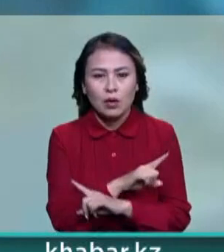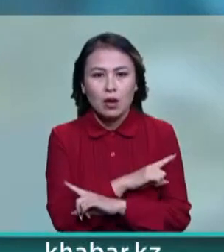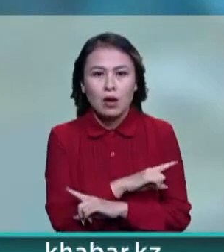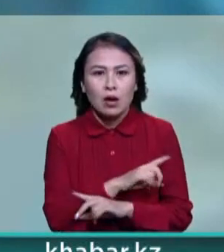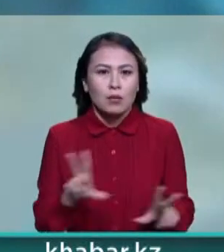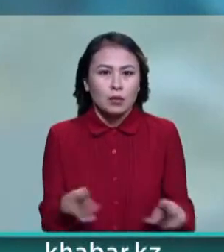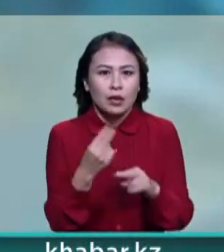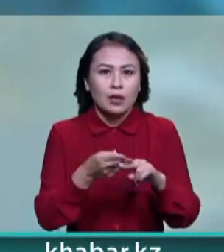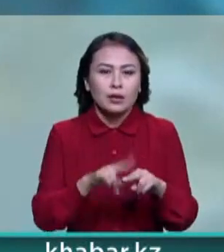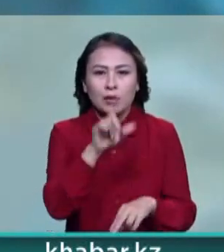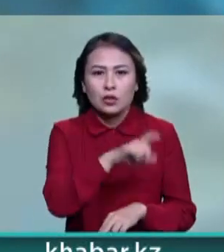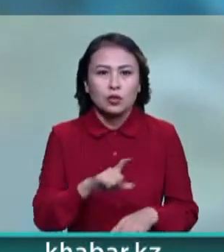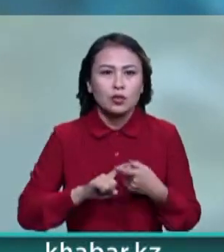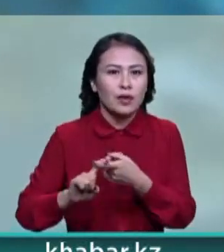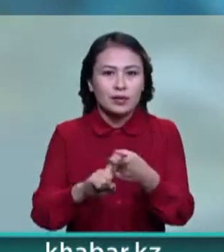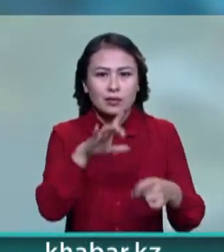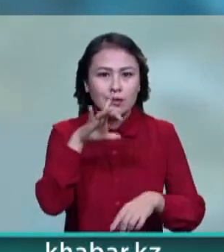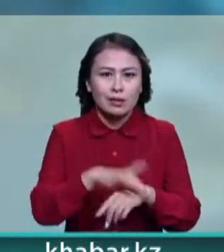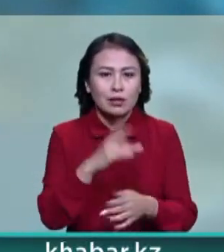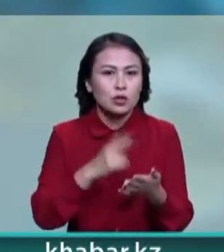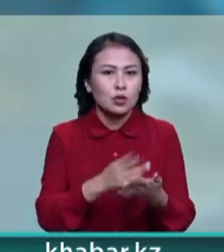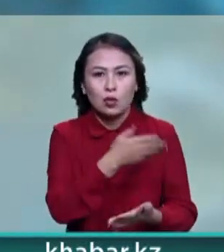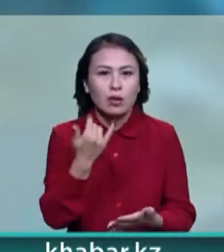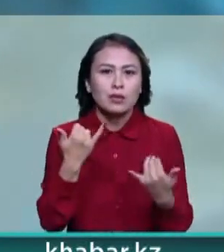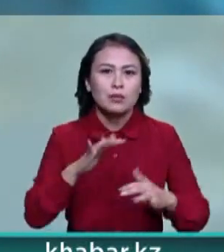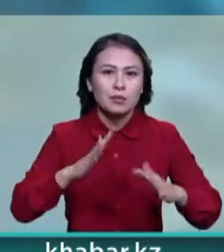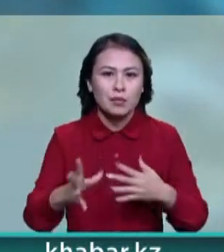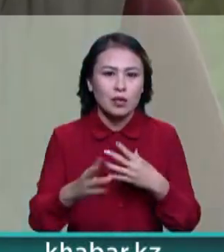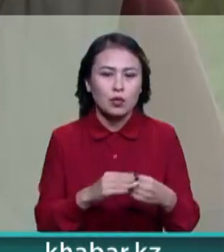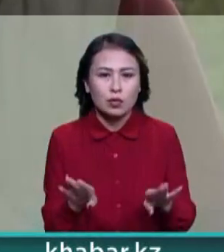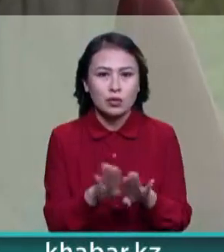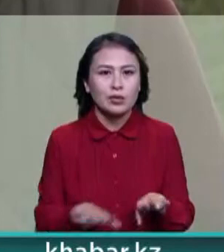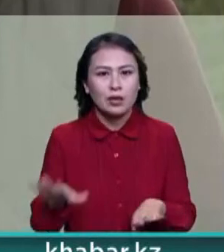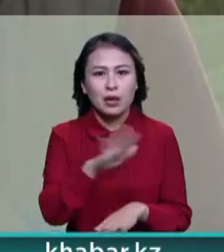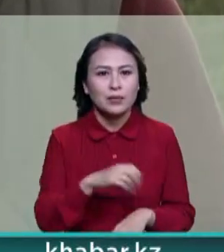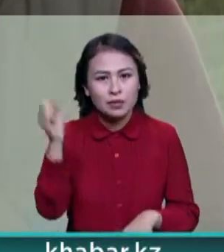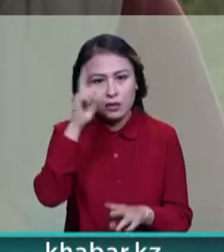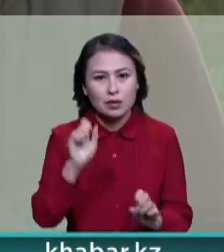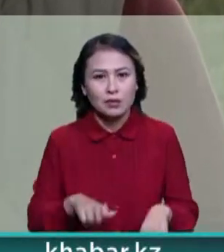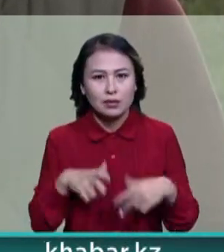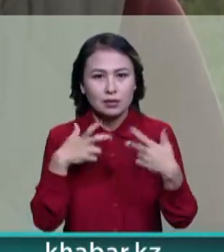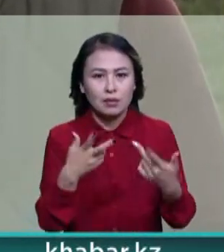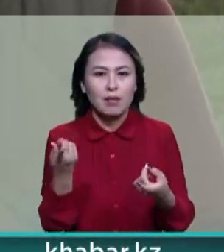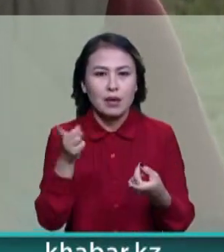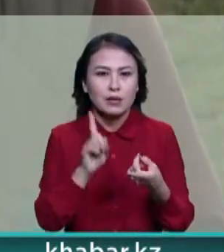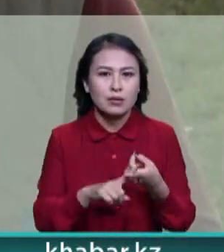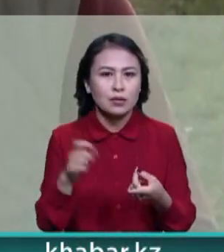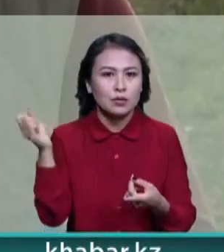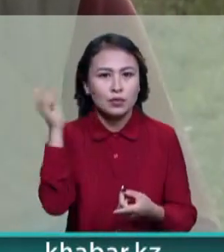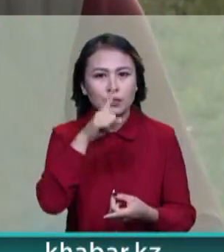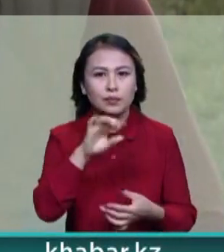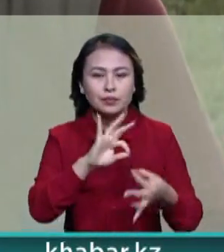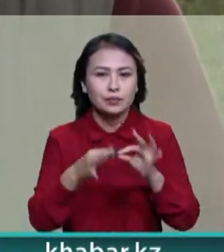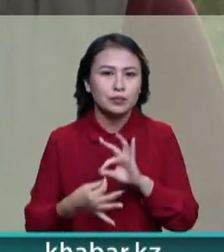қалған. Абырой болғанда адамға жұғу фактісі тіркелген жоқ. Қазір бізбен бірге осы өңірдегі әріптесіміз Самат Қайырденұлы